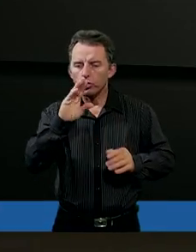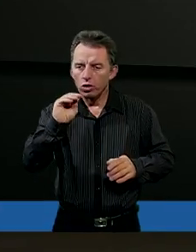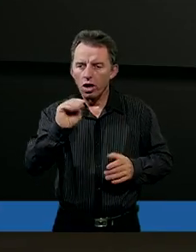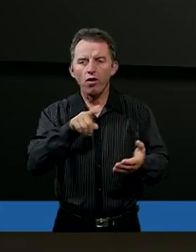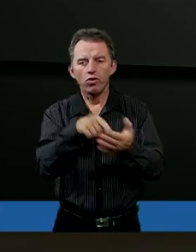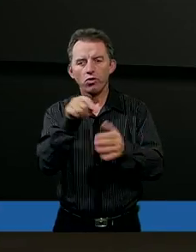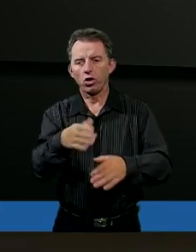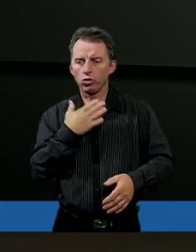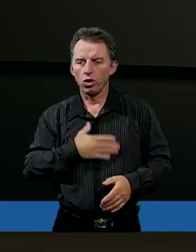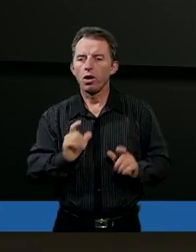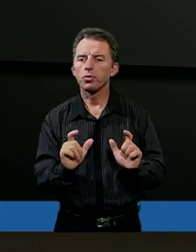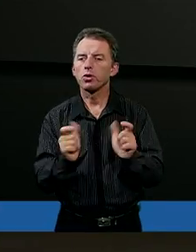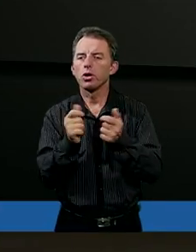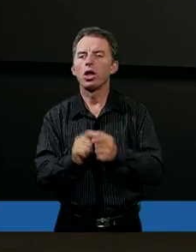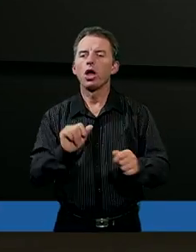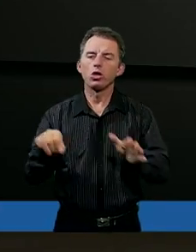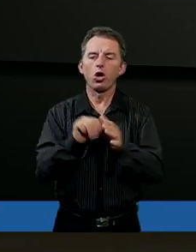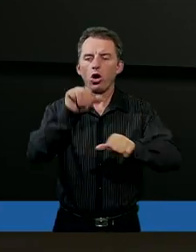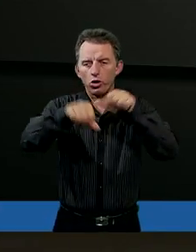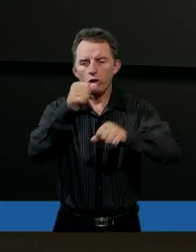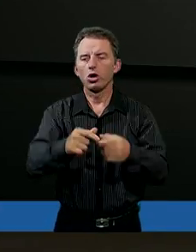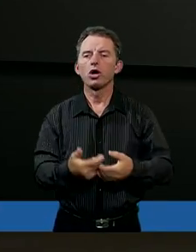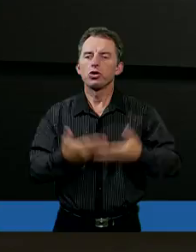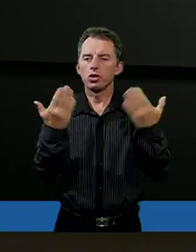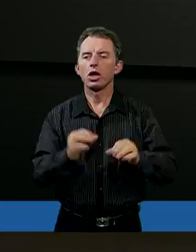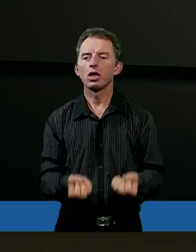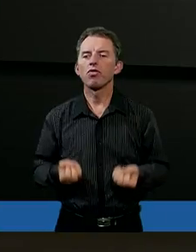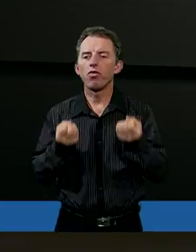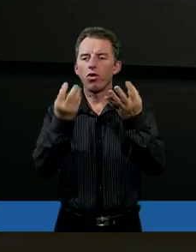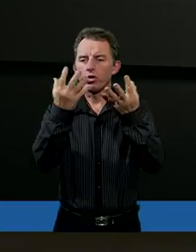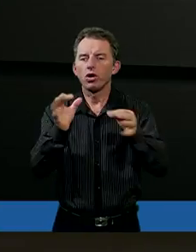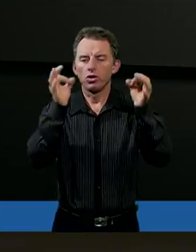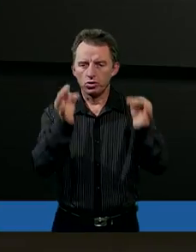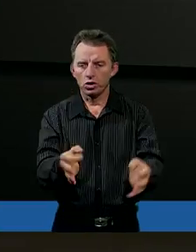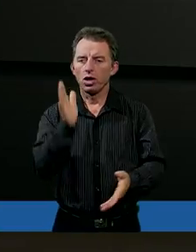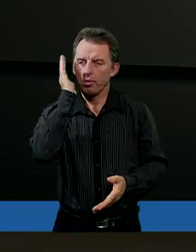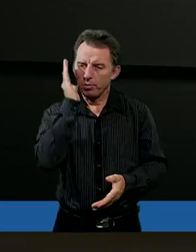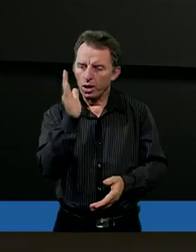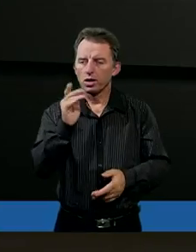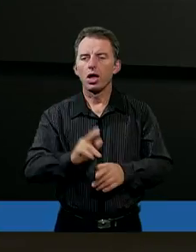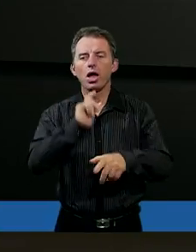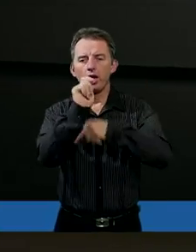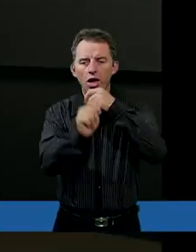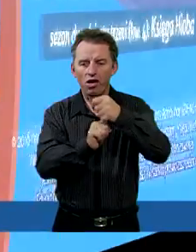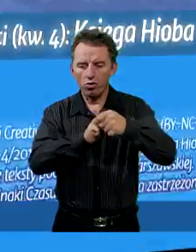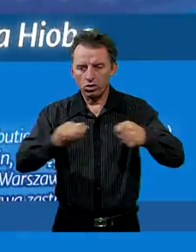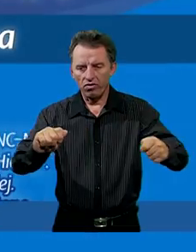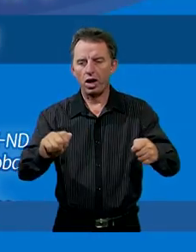właśnie w tę sobotę przypada także doroczny Dzień Stworzenia i także dziś do tego będziemy nawiązywali.